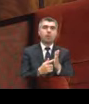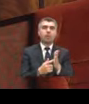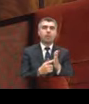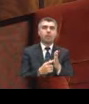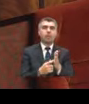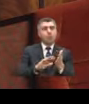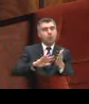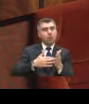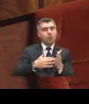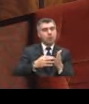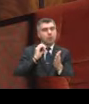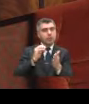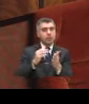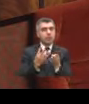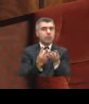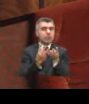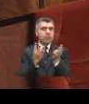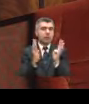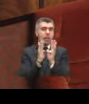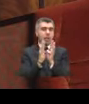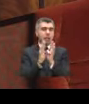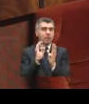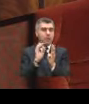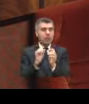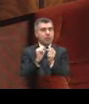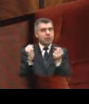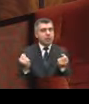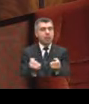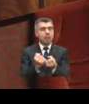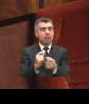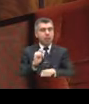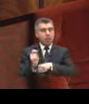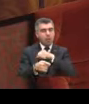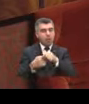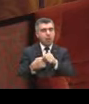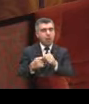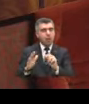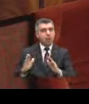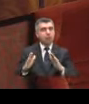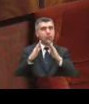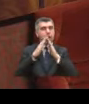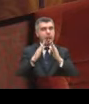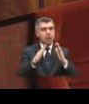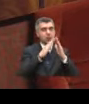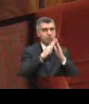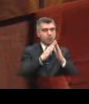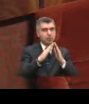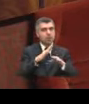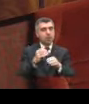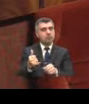على المقترحات ديال اللجان الجهوية لتنمية المجال القروي والمناطق الجبلية واللي كيرأسها السادة